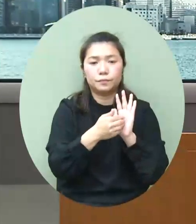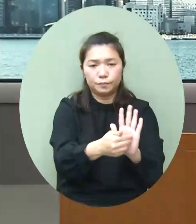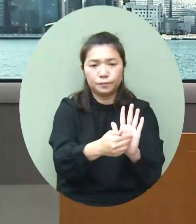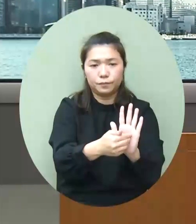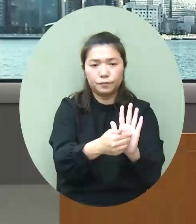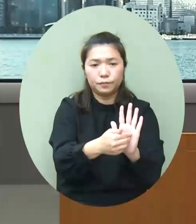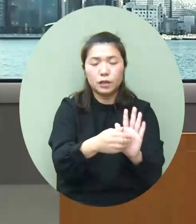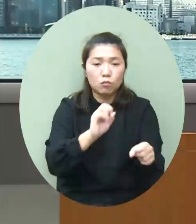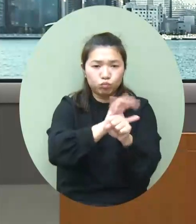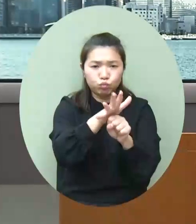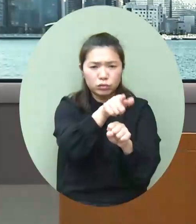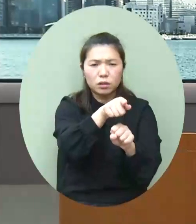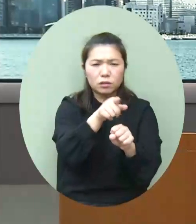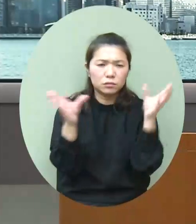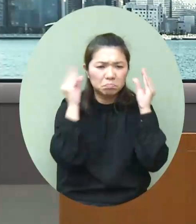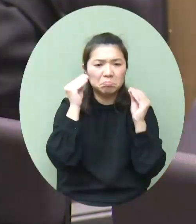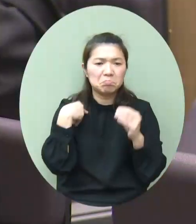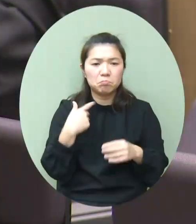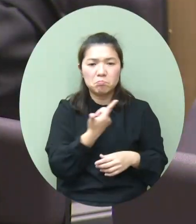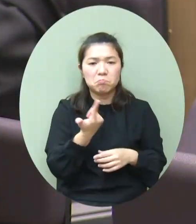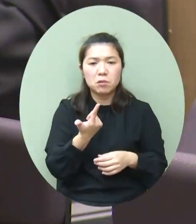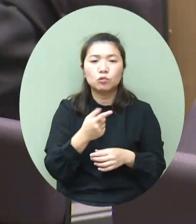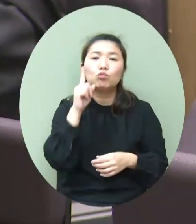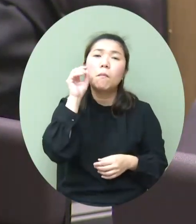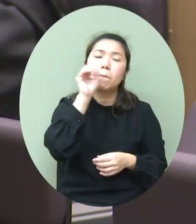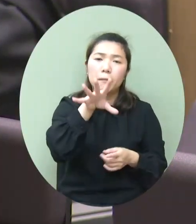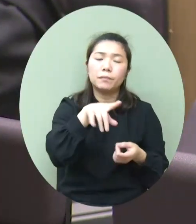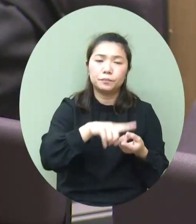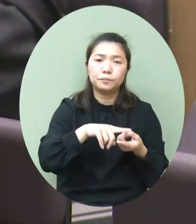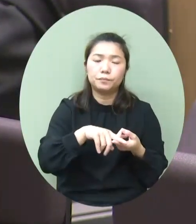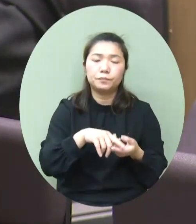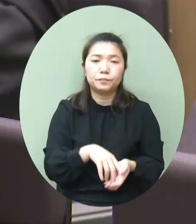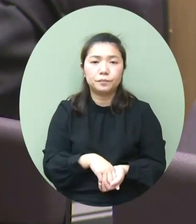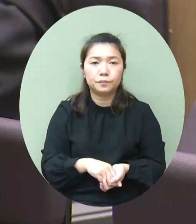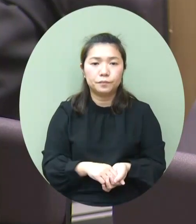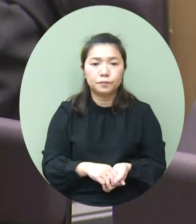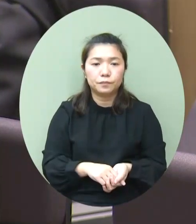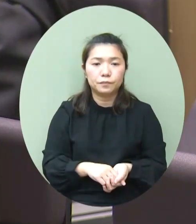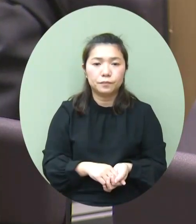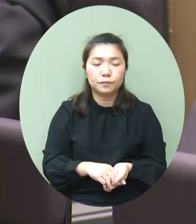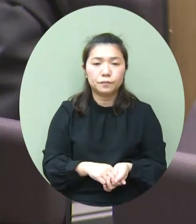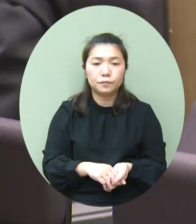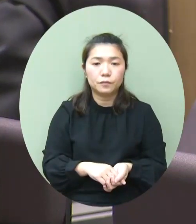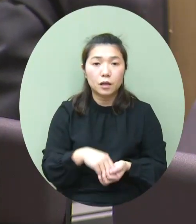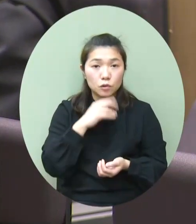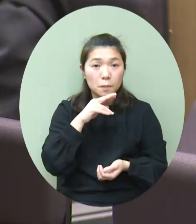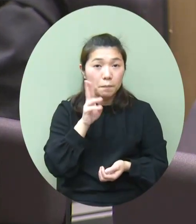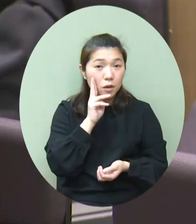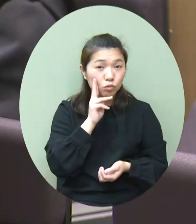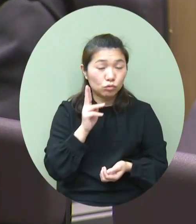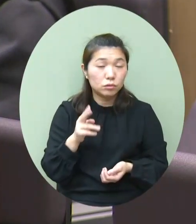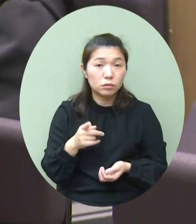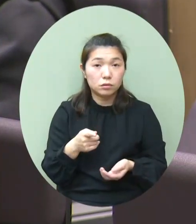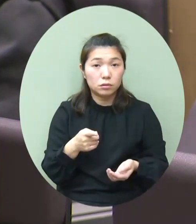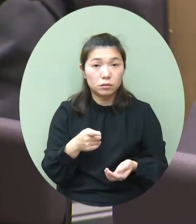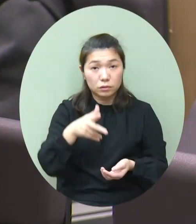问，甚至连检测成阴性的发烧小朋友都拒绝接收，所以想请问特区政府有没有打算动用任何的